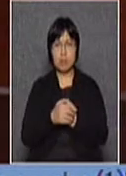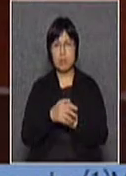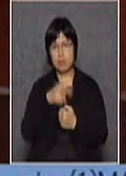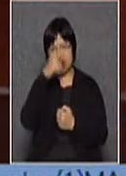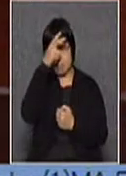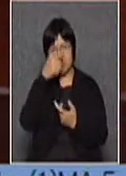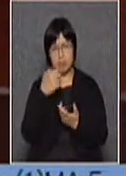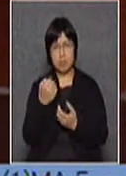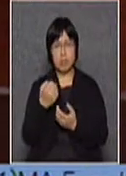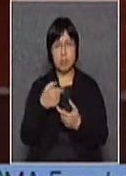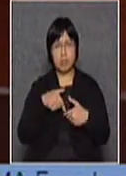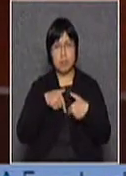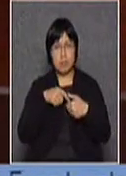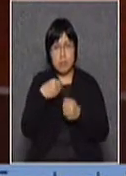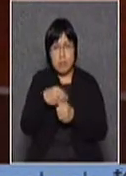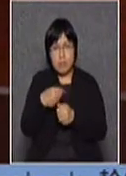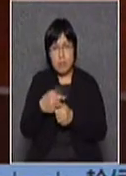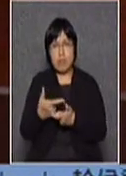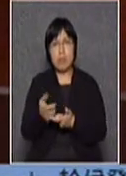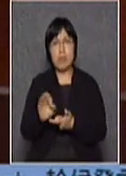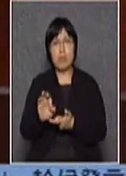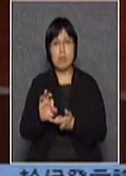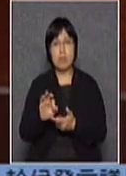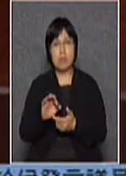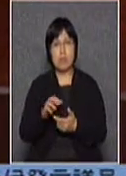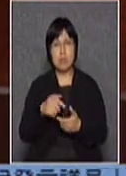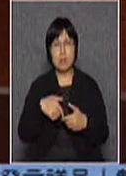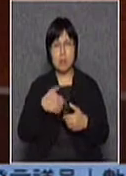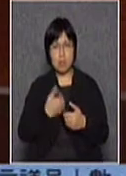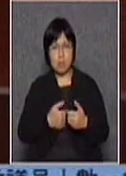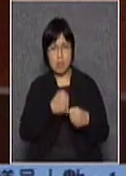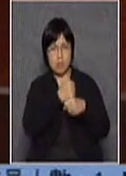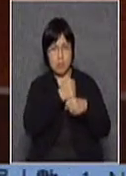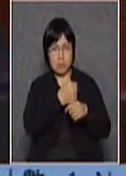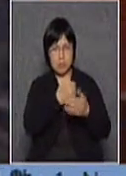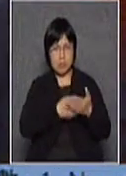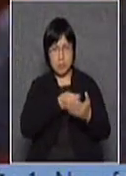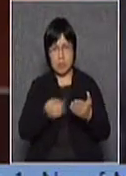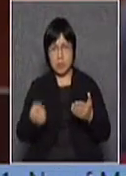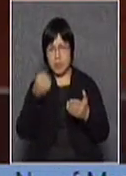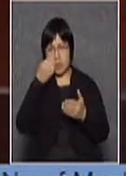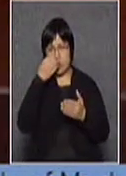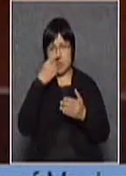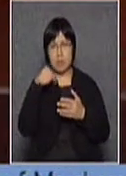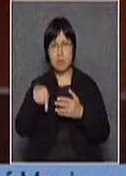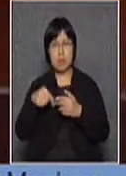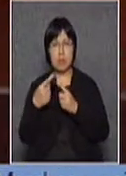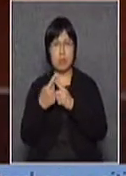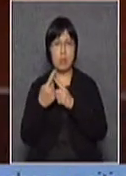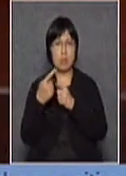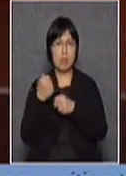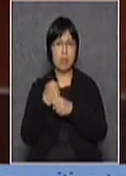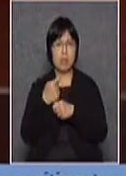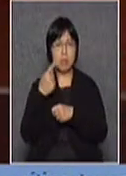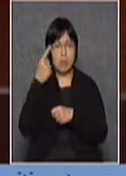無心作育英才，也都無心製造良好的就業條件給本地的市民，只是求